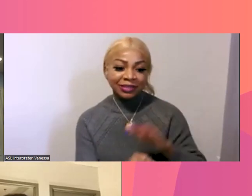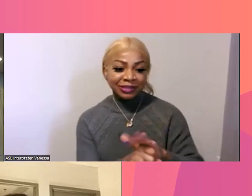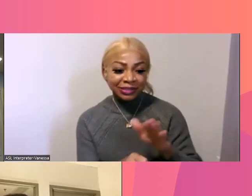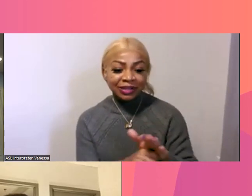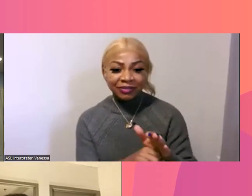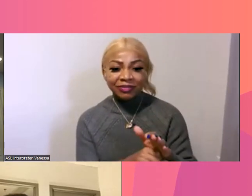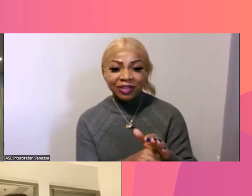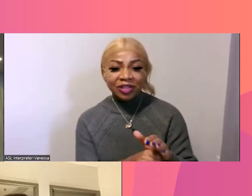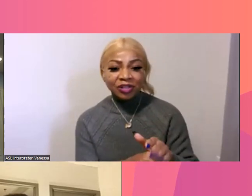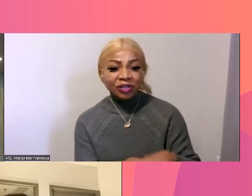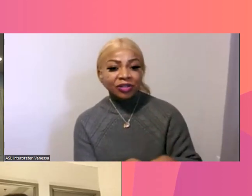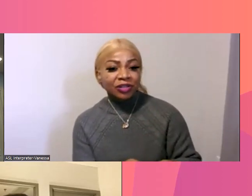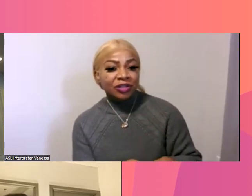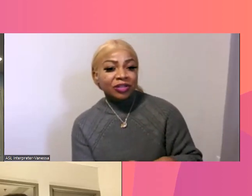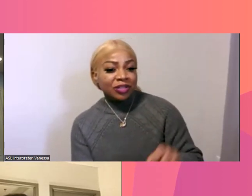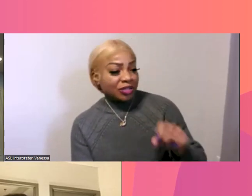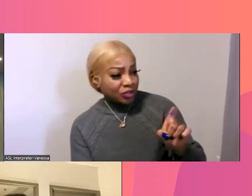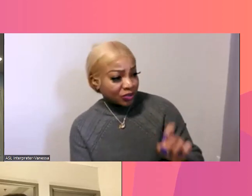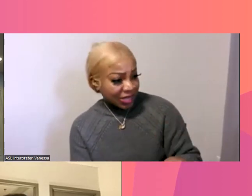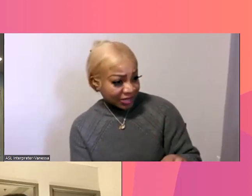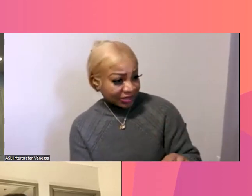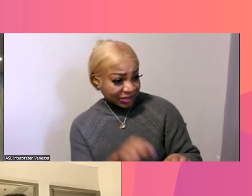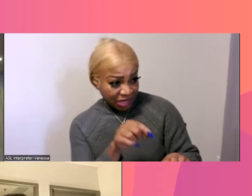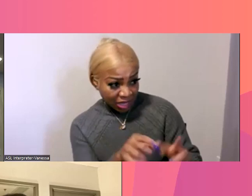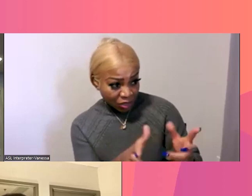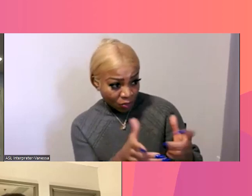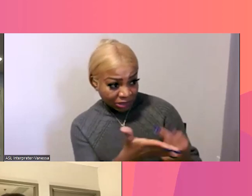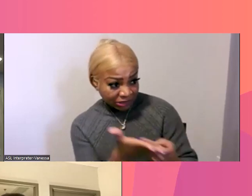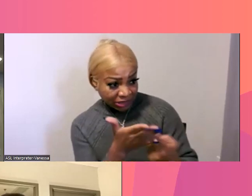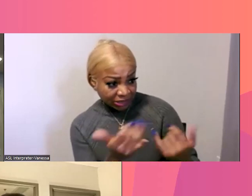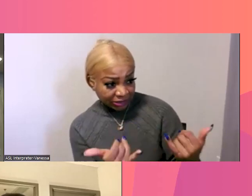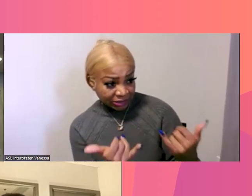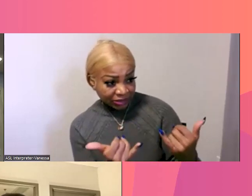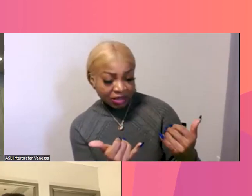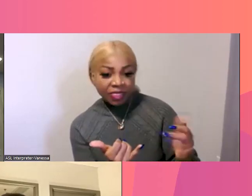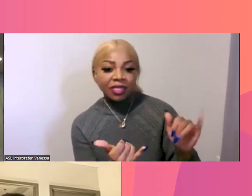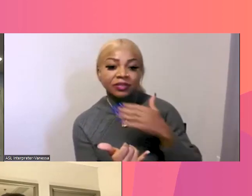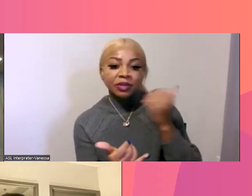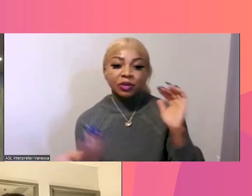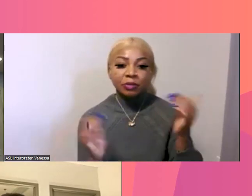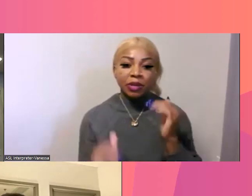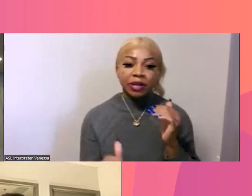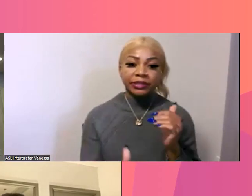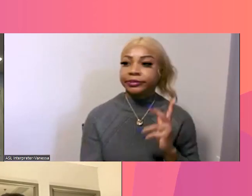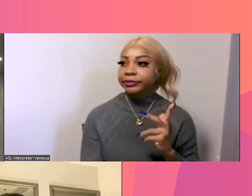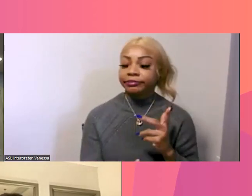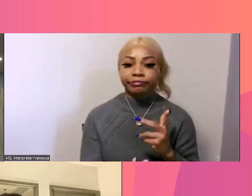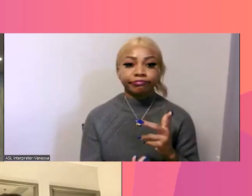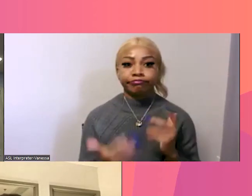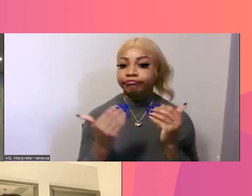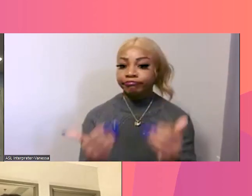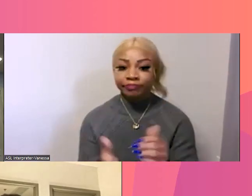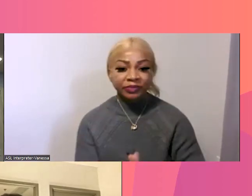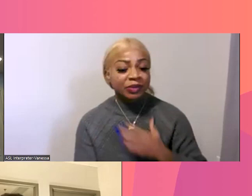on est au courant. Et de dire aux patients, est-ce que c'est quelque chose que vous voulez explorer aujourd'hui? Ça a du